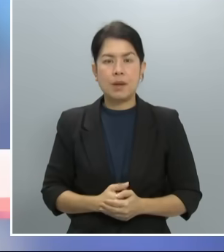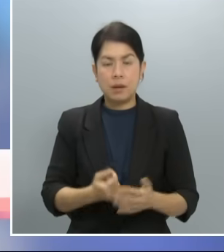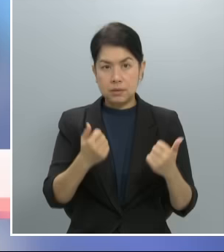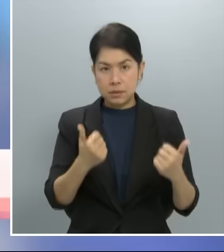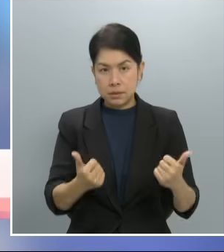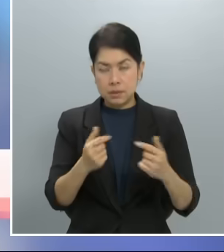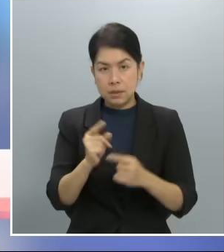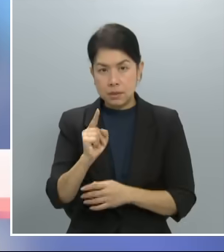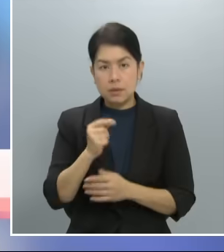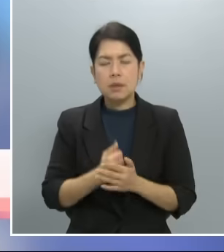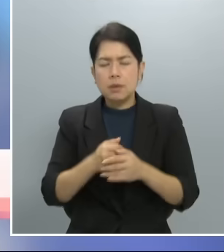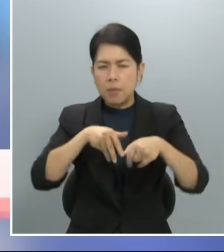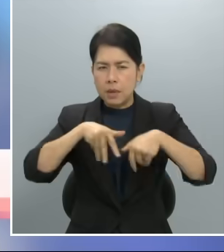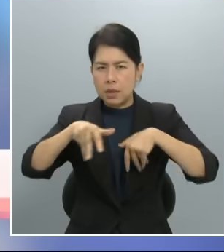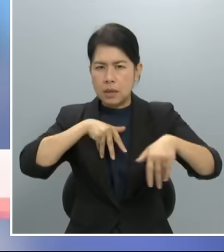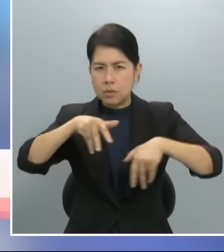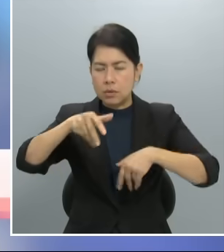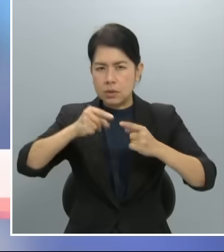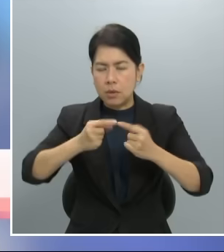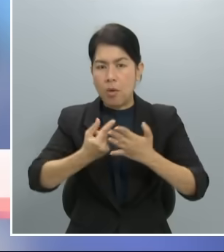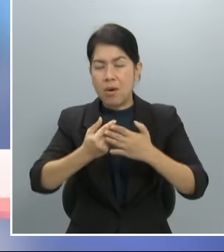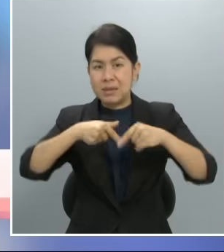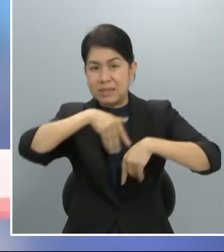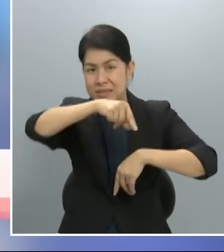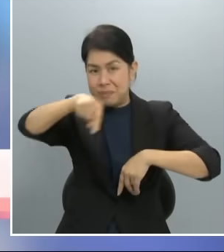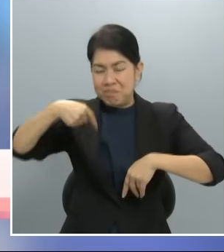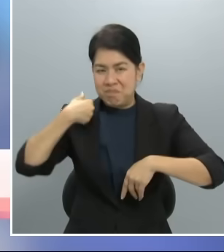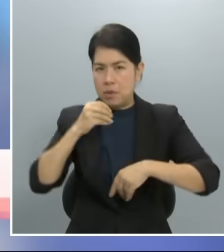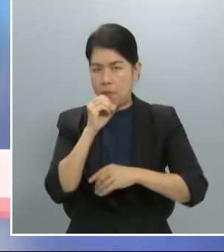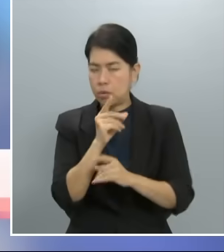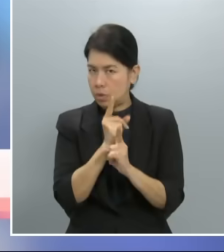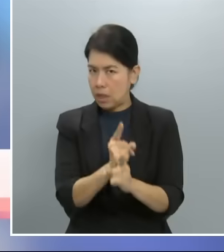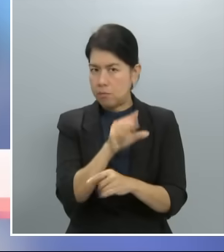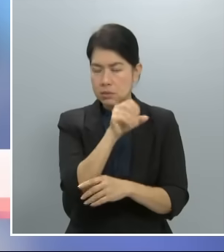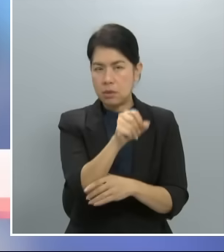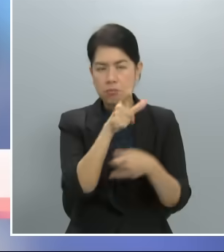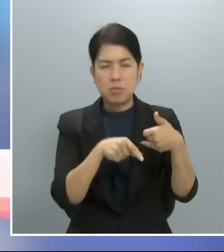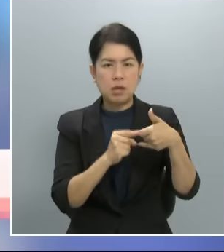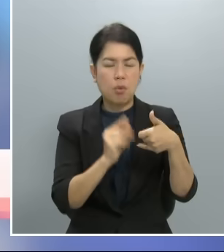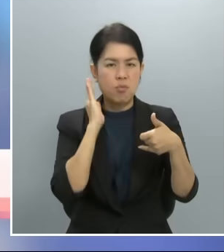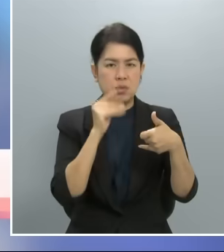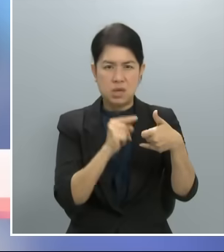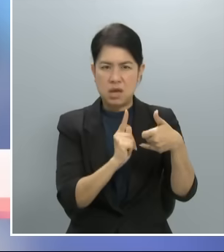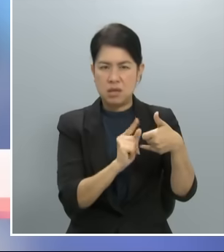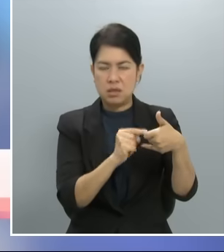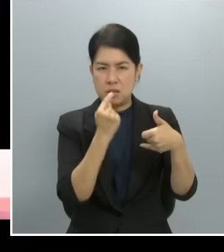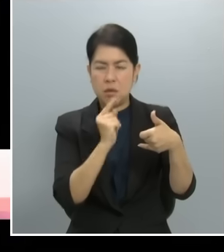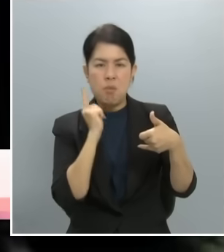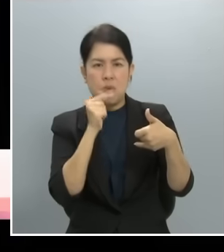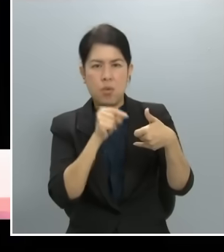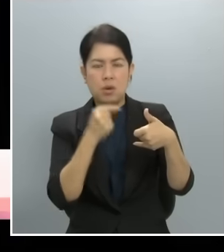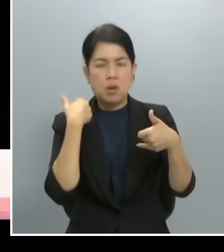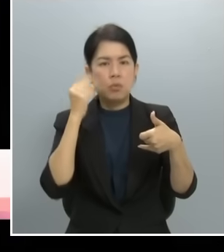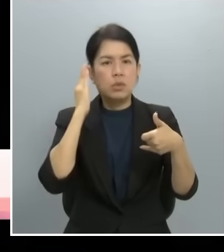ชาวบ้านในพื้นที่เห็นท้องต้องกันนะครับว่าควรจะต้องตามจับตัวคนร้ายรายนี้ให้ได้โดยเร็วเพื่อป้องกันนะครับไม่ให้ชายคนนี้เนี่ย